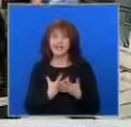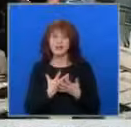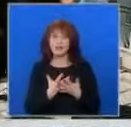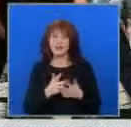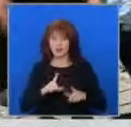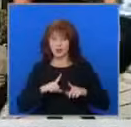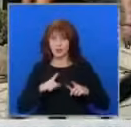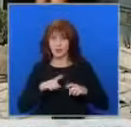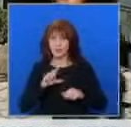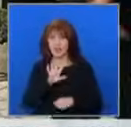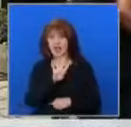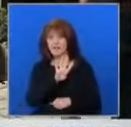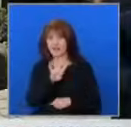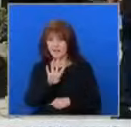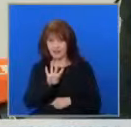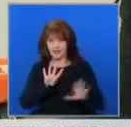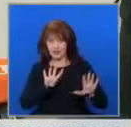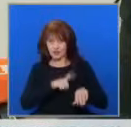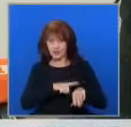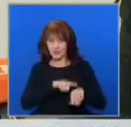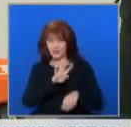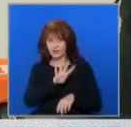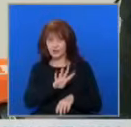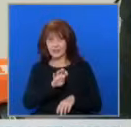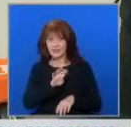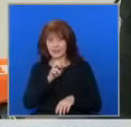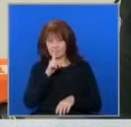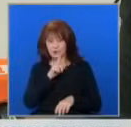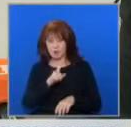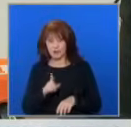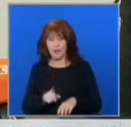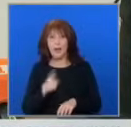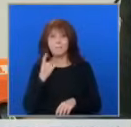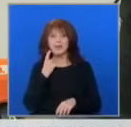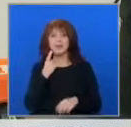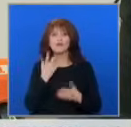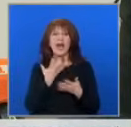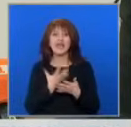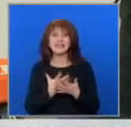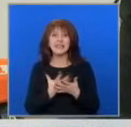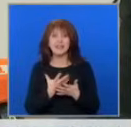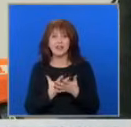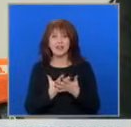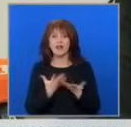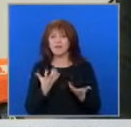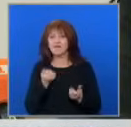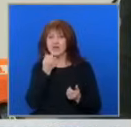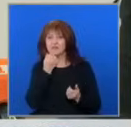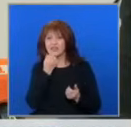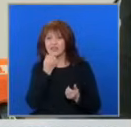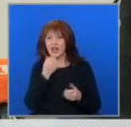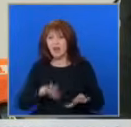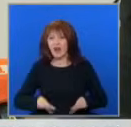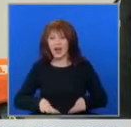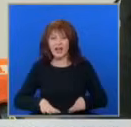в 9 часа и 40 минути българско време. Бизюрев е задържан в един провинциален град